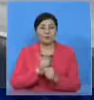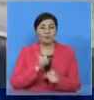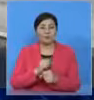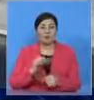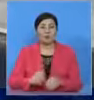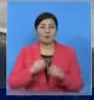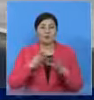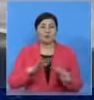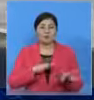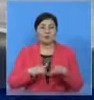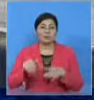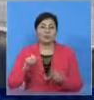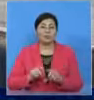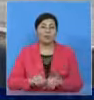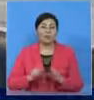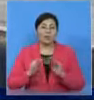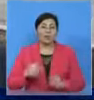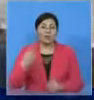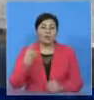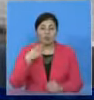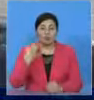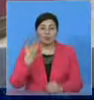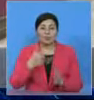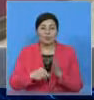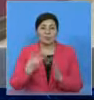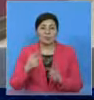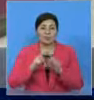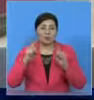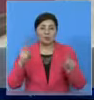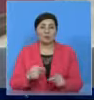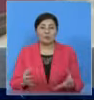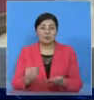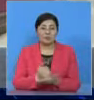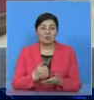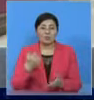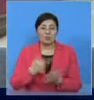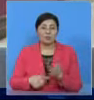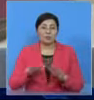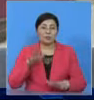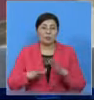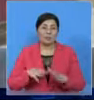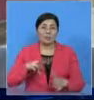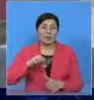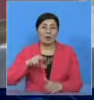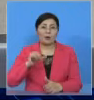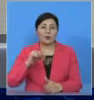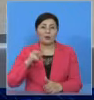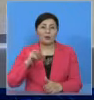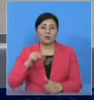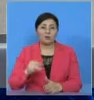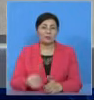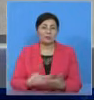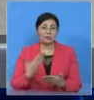В рамках акции учащиеся 63-й школы собрали 600 килограмм макулатуры. К слову, самый большой объем был собран